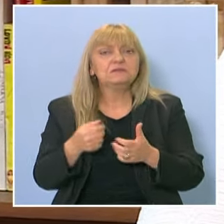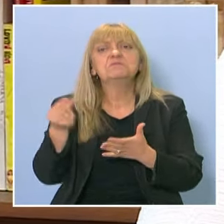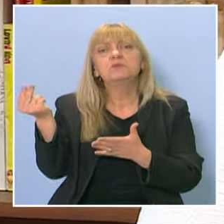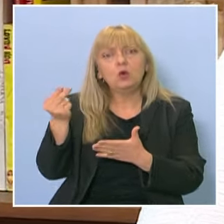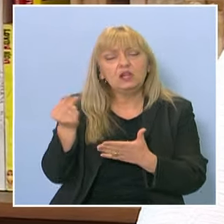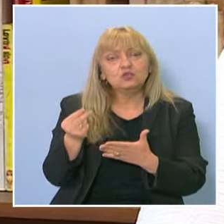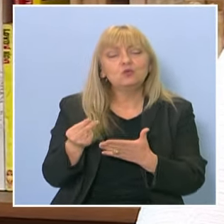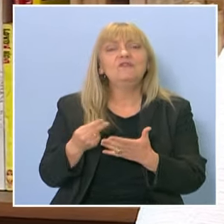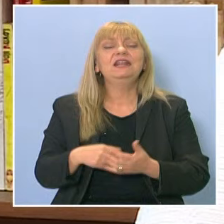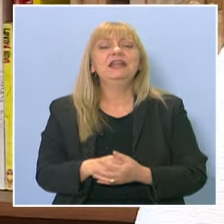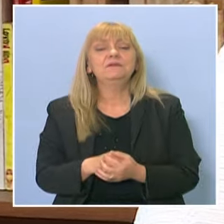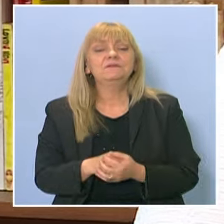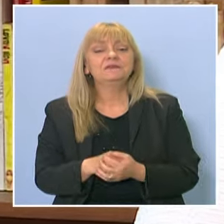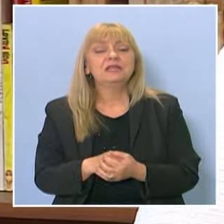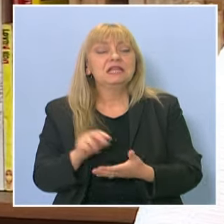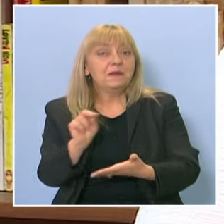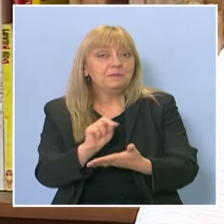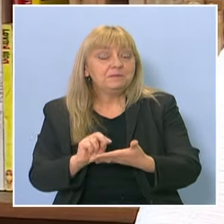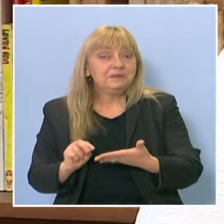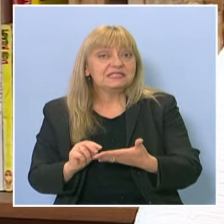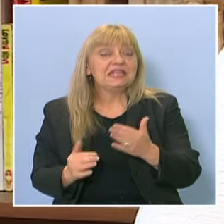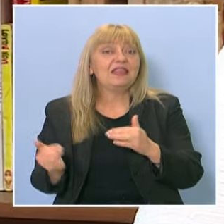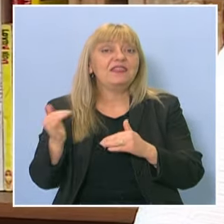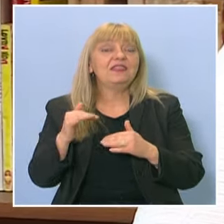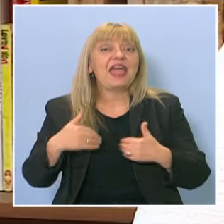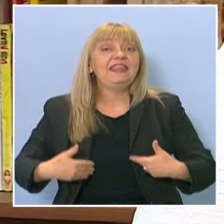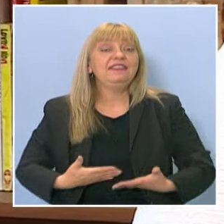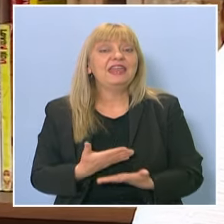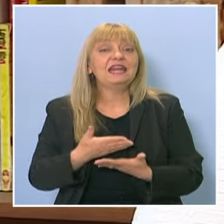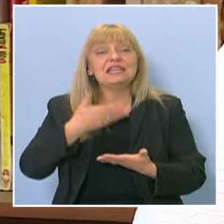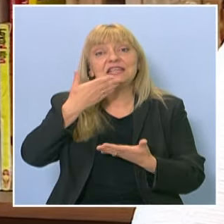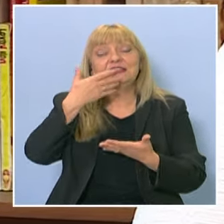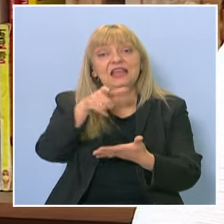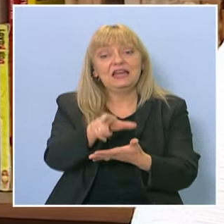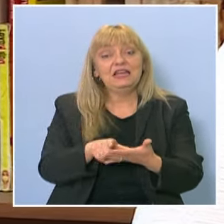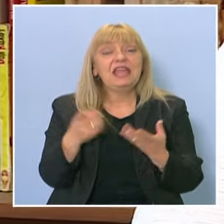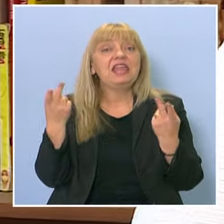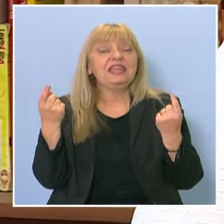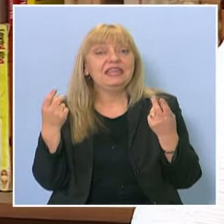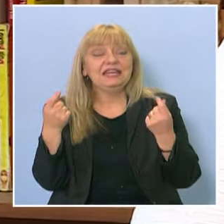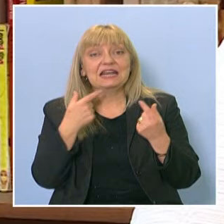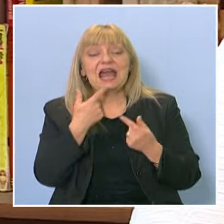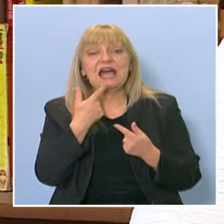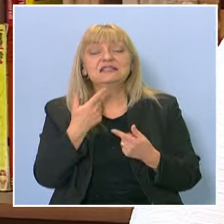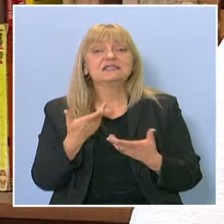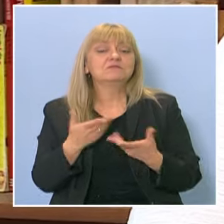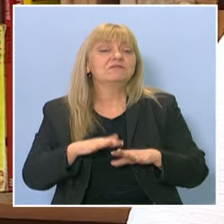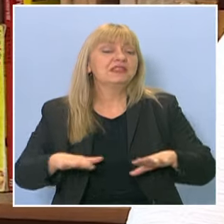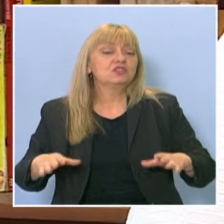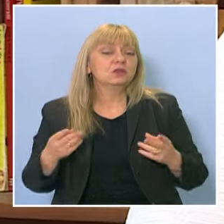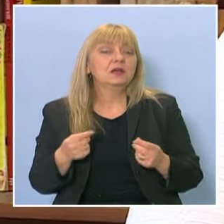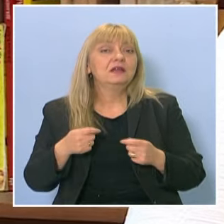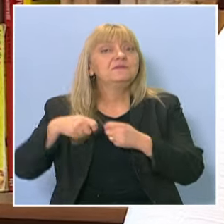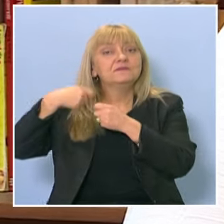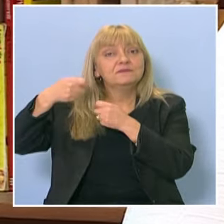рисуване, записане на най-интересен разказ, за игра с настолни игри,